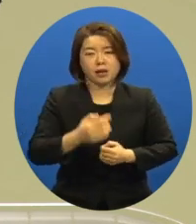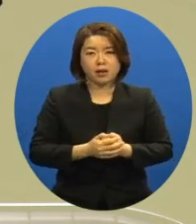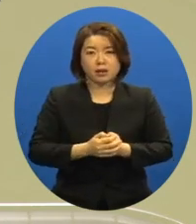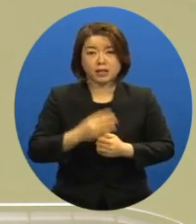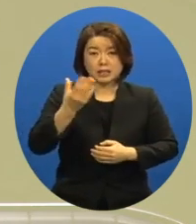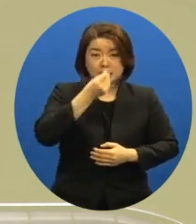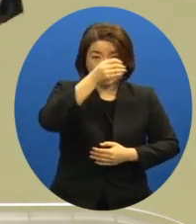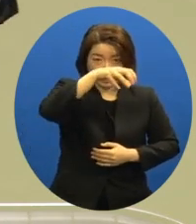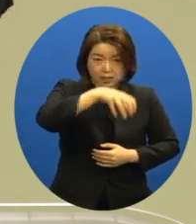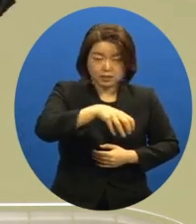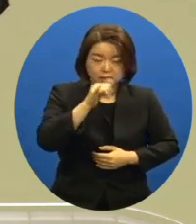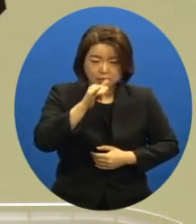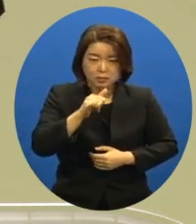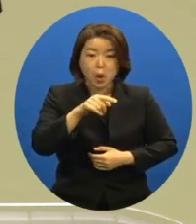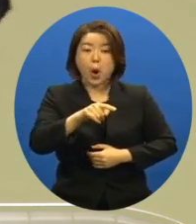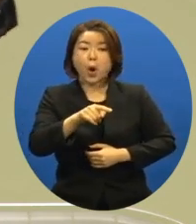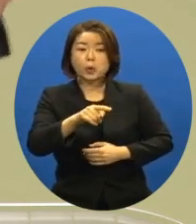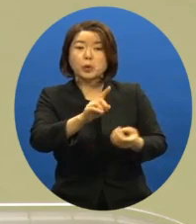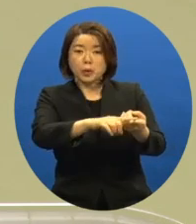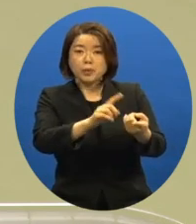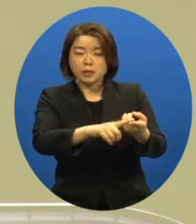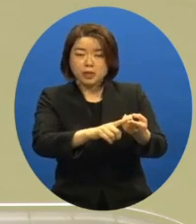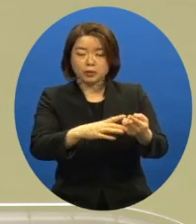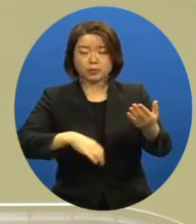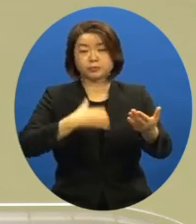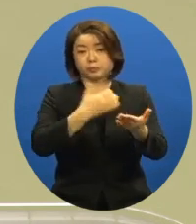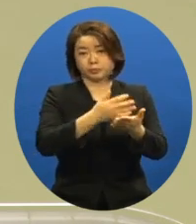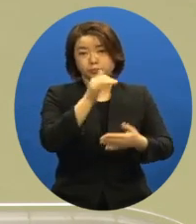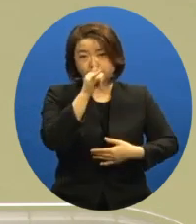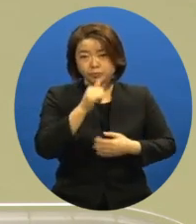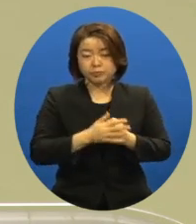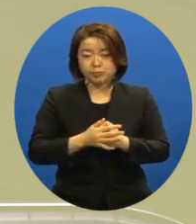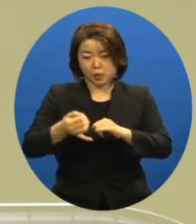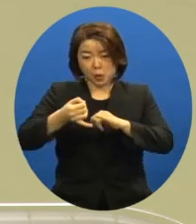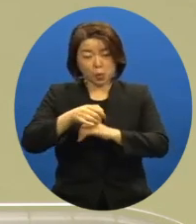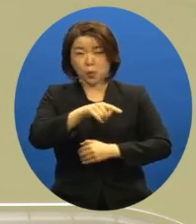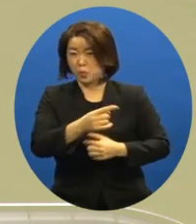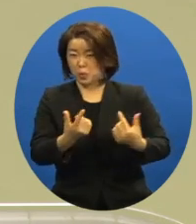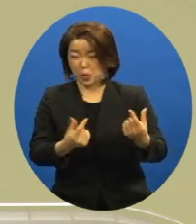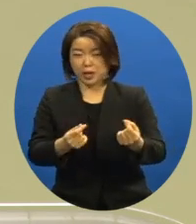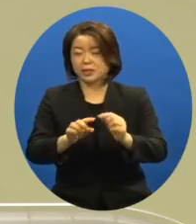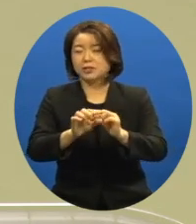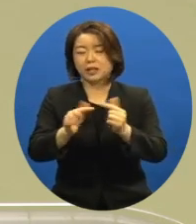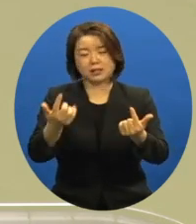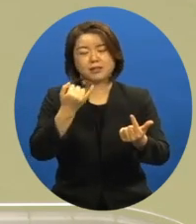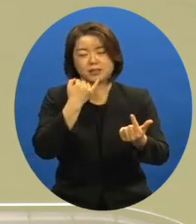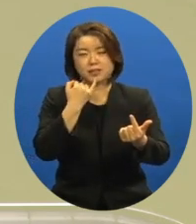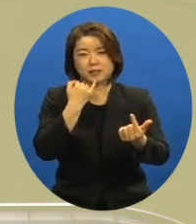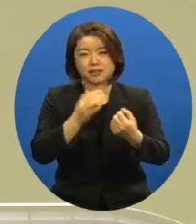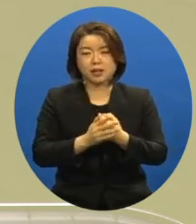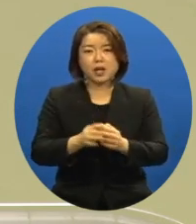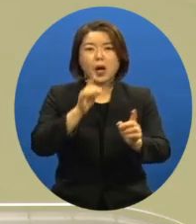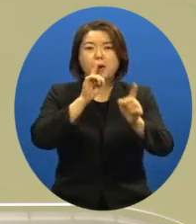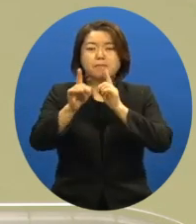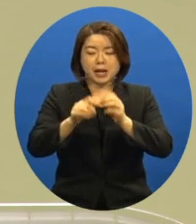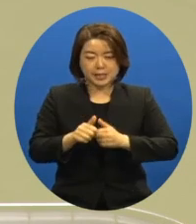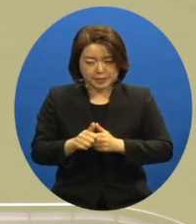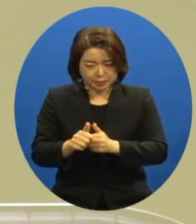성지에 있으면 그 나름대로의 감동이 있겠지만 꼭 그럴 필요가 없습니다. 말씀을